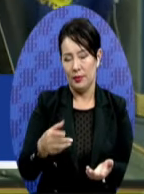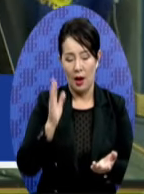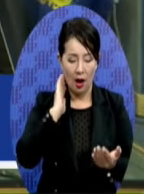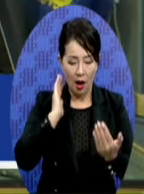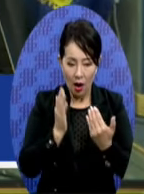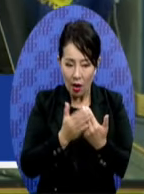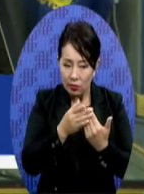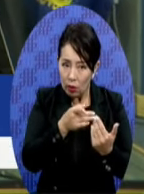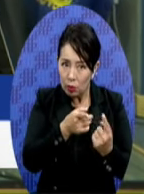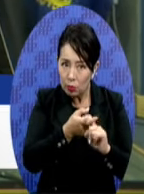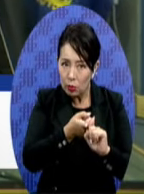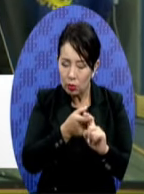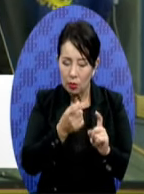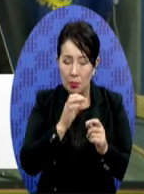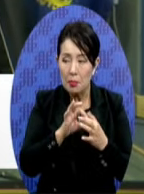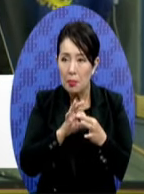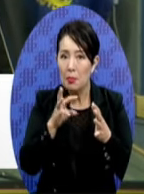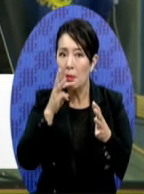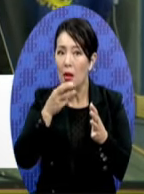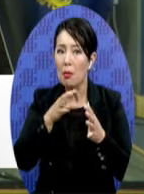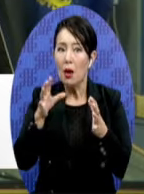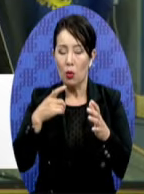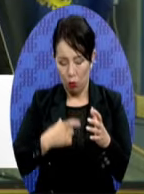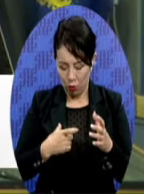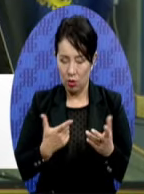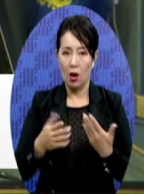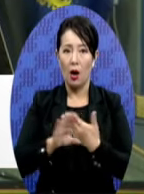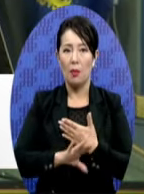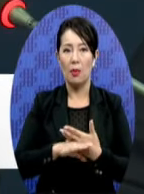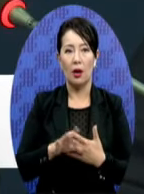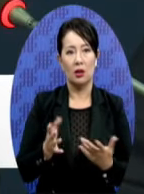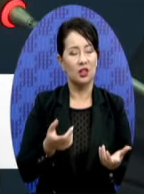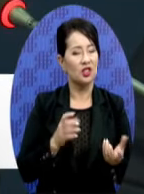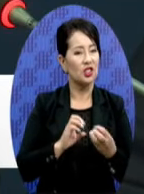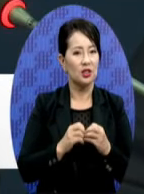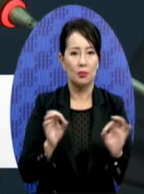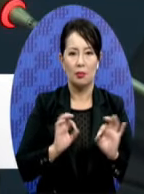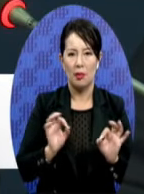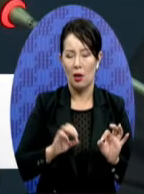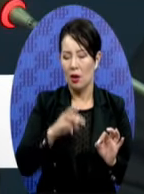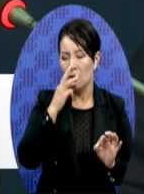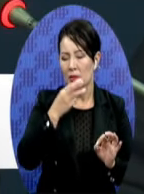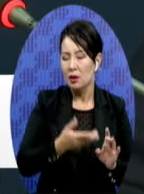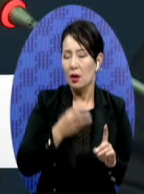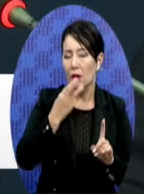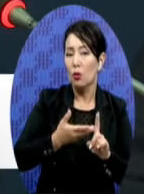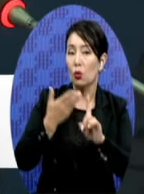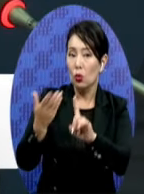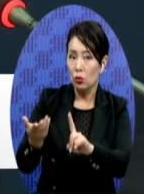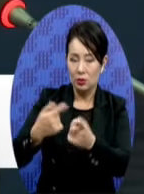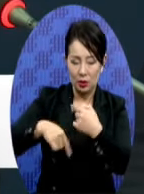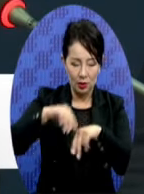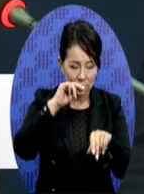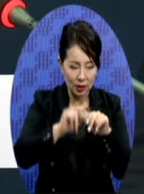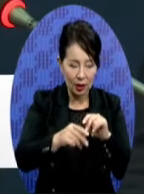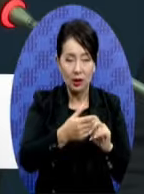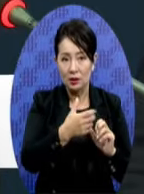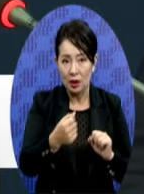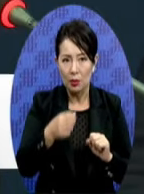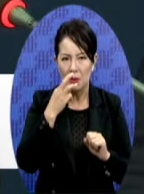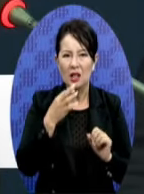сэжүүр гаргач иргэнийг хамгаалах хамгаалтыг бий болгоогүй байна. Авилгын талаар мэдээллэгчийн мэдээллийг хүлээн авах, хянан үзэх, тухайн мэдээллийн